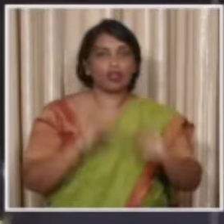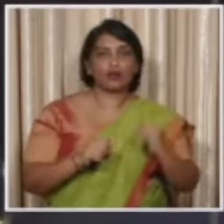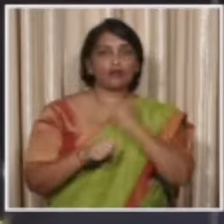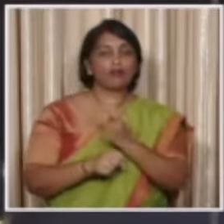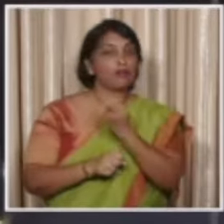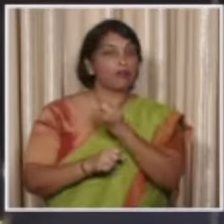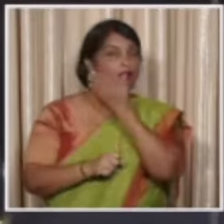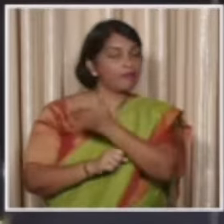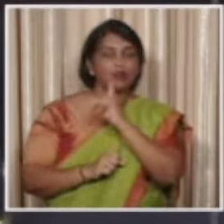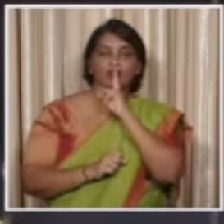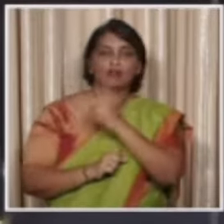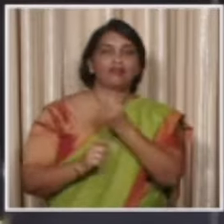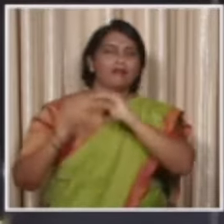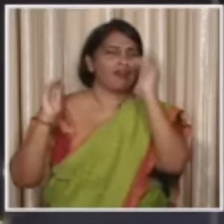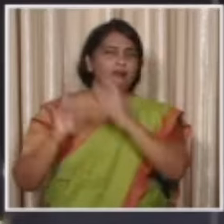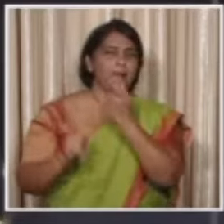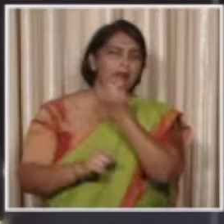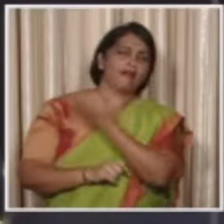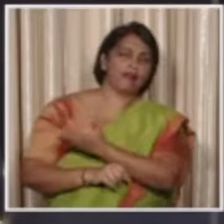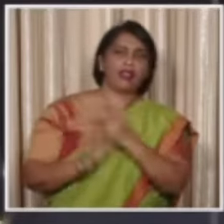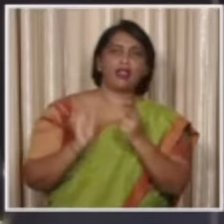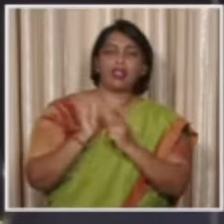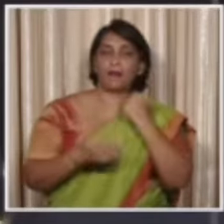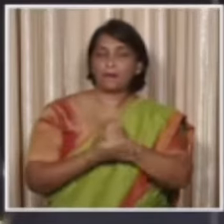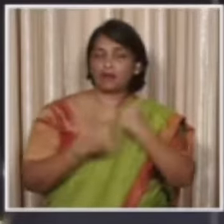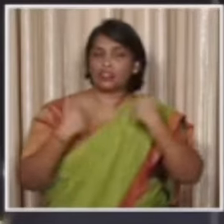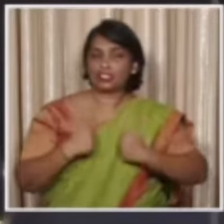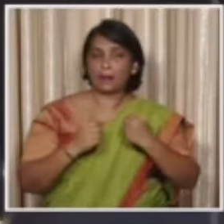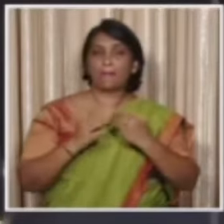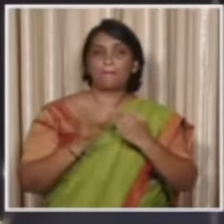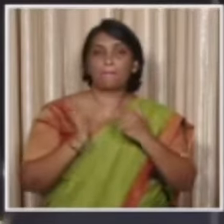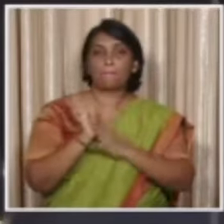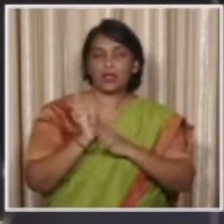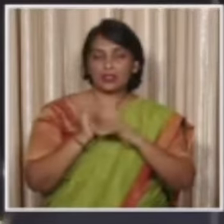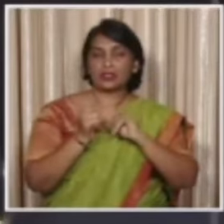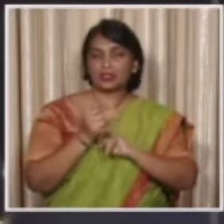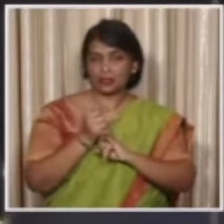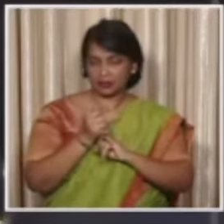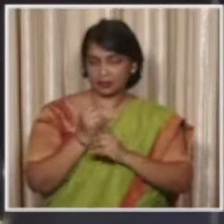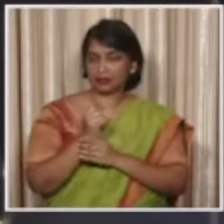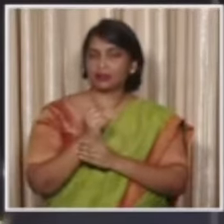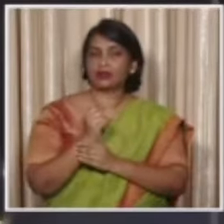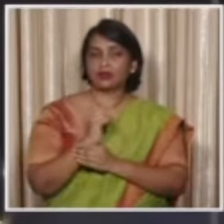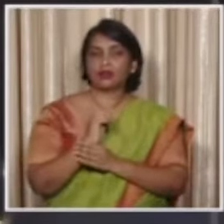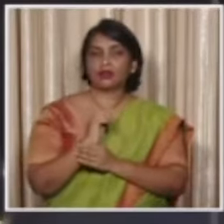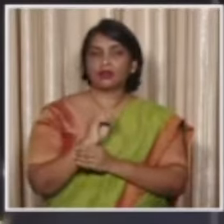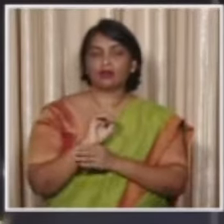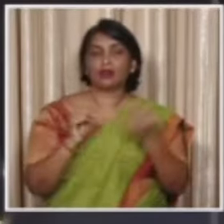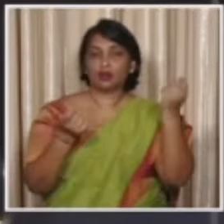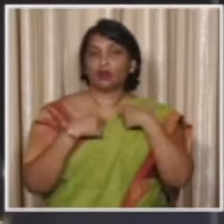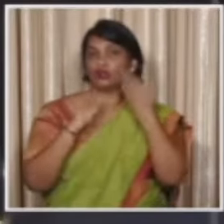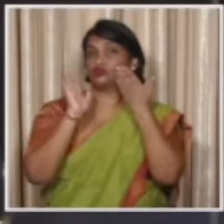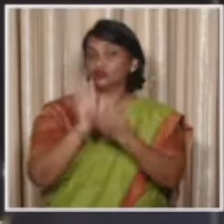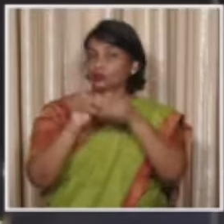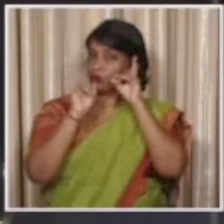සල්ලි තියනවා කියලා. එදා තමයි නන්දලාල් සහ මහින්ද සිරිවර්ධන නන්දලාල් මේ වීරසිංහ ඇවිල්ලා අපිට පෙන්වලා